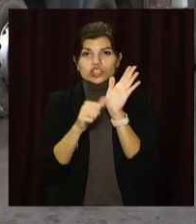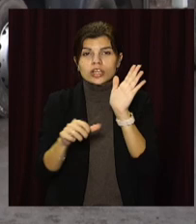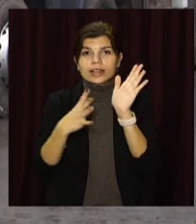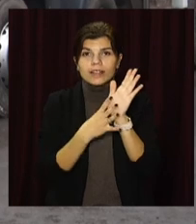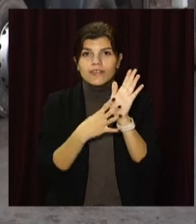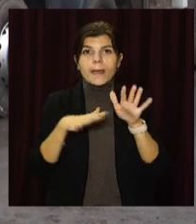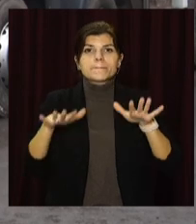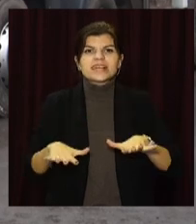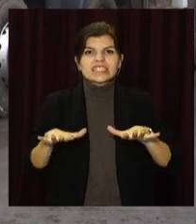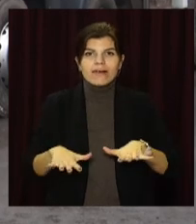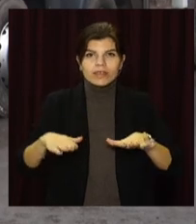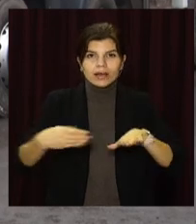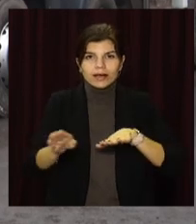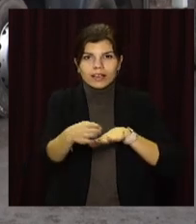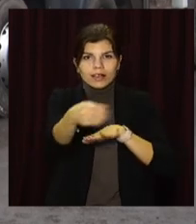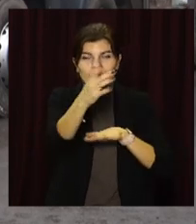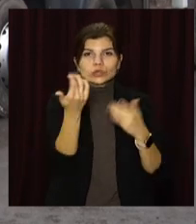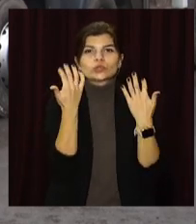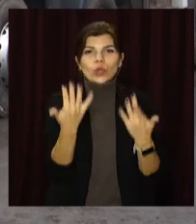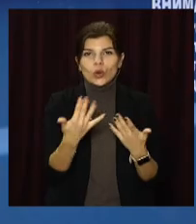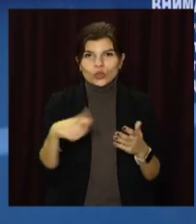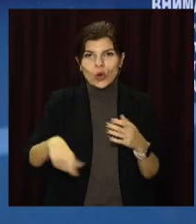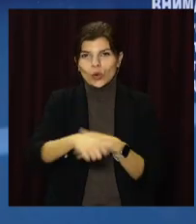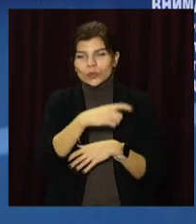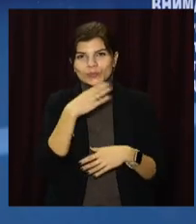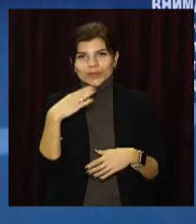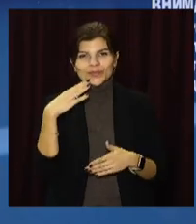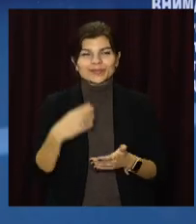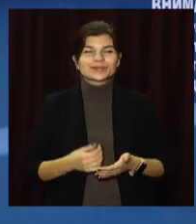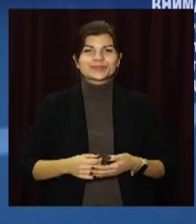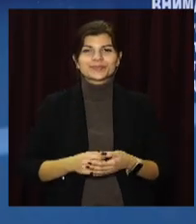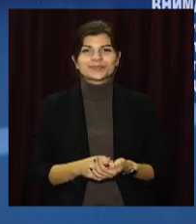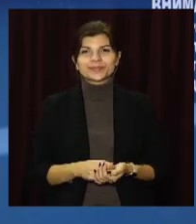6369 місцевого. Олександр Тущенко, Роман Івашинов, Open News, телеканал «Відкритий».